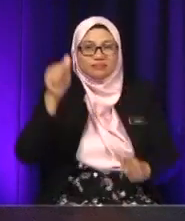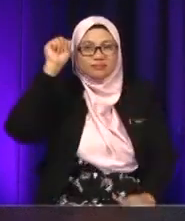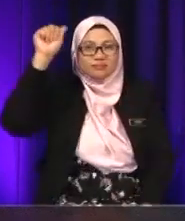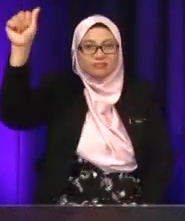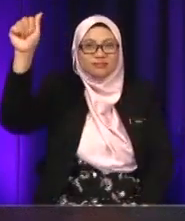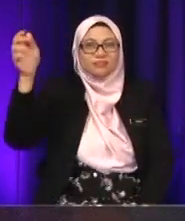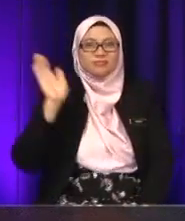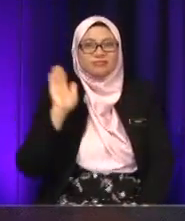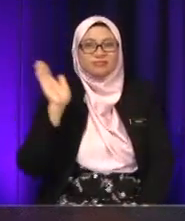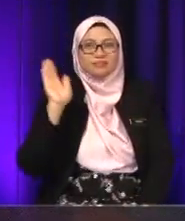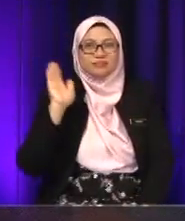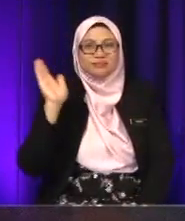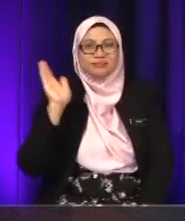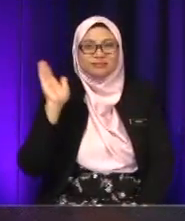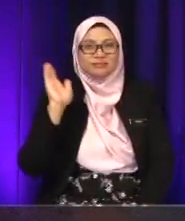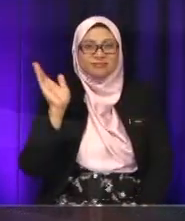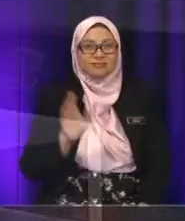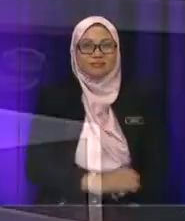bye bye